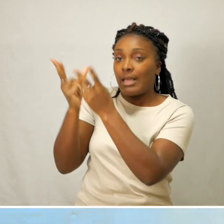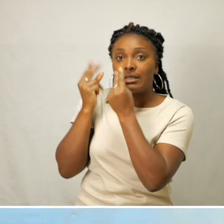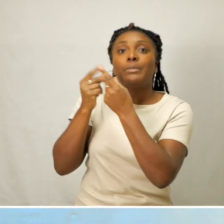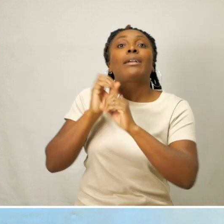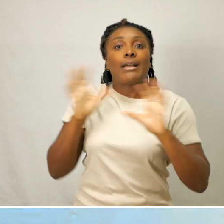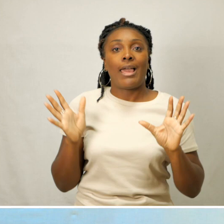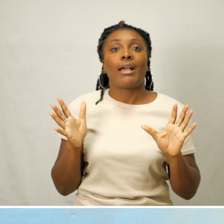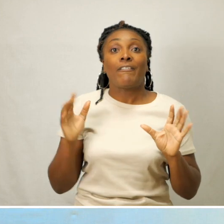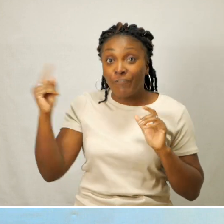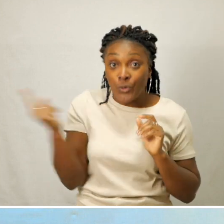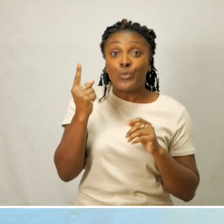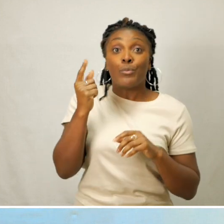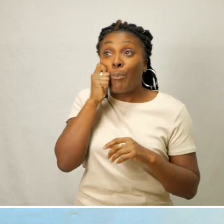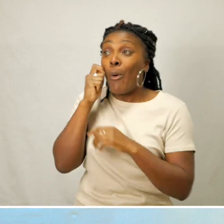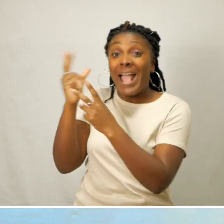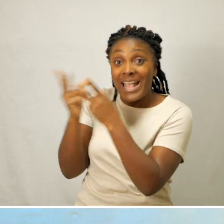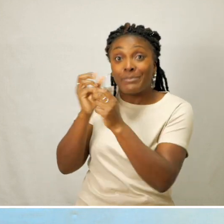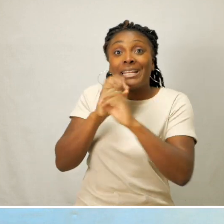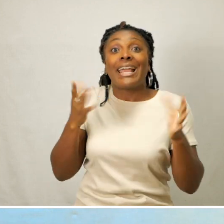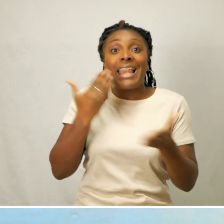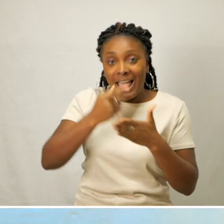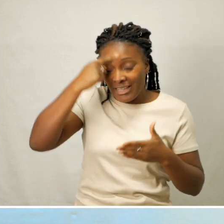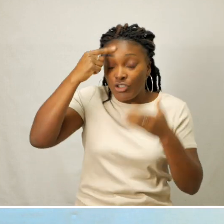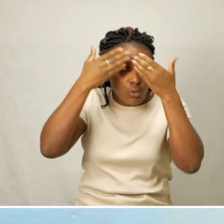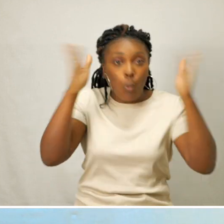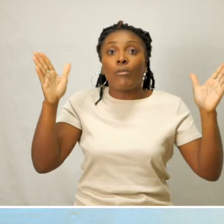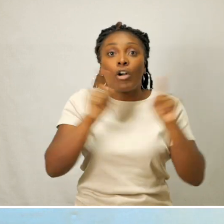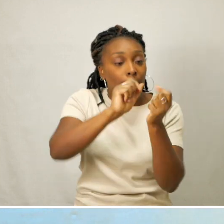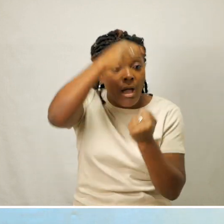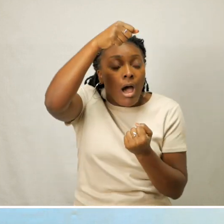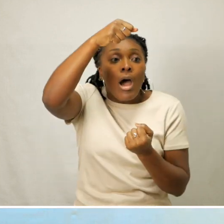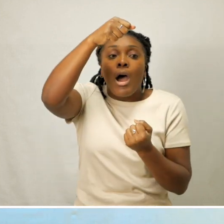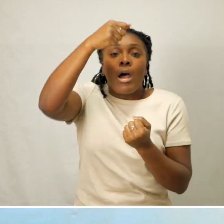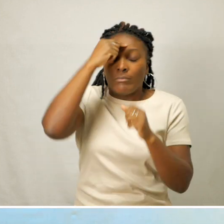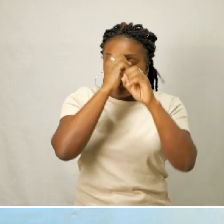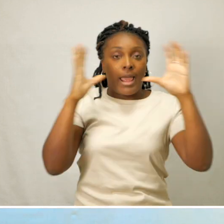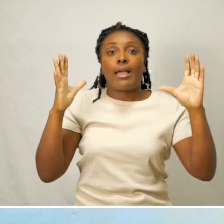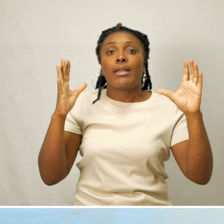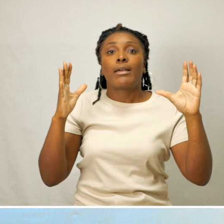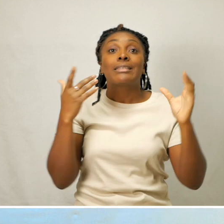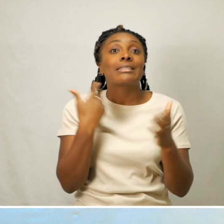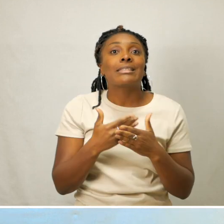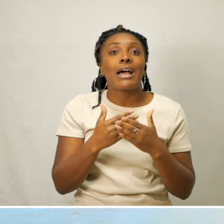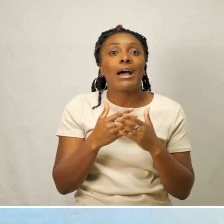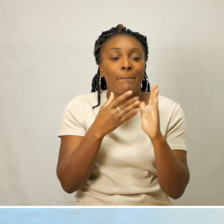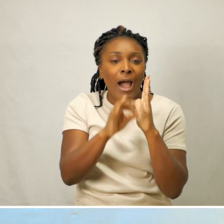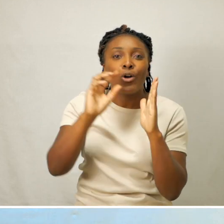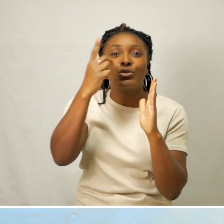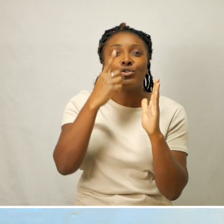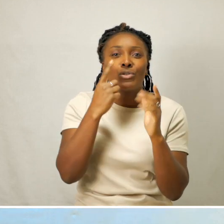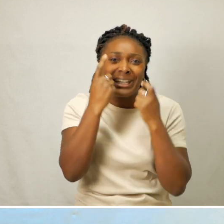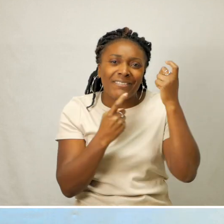attend. La Bible nous dit, son intelligence fut ouverte à ce moment-là. Et de méditer la parole, ça permet que tu rentres